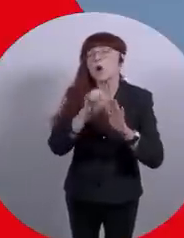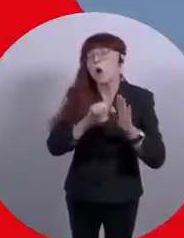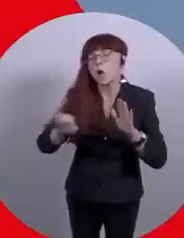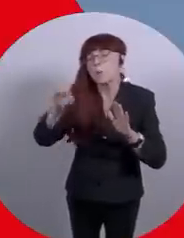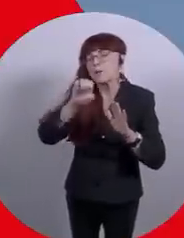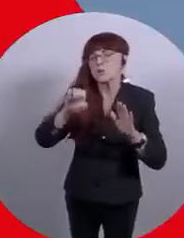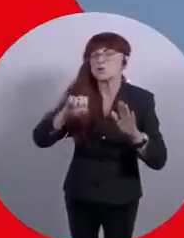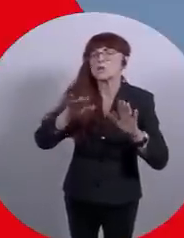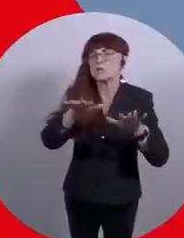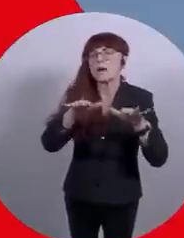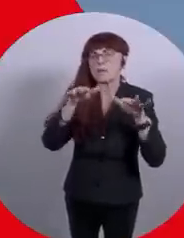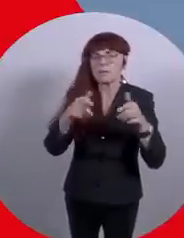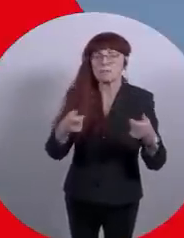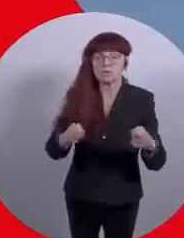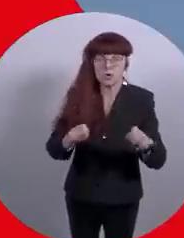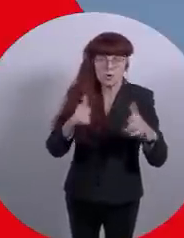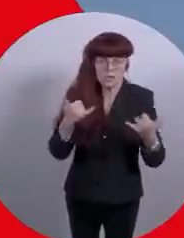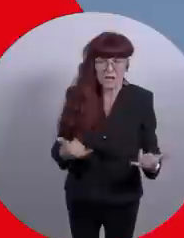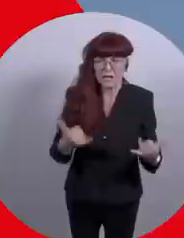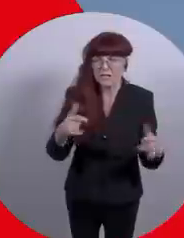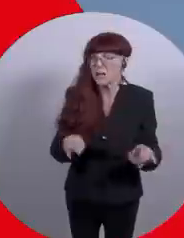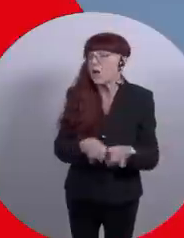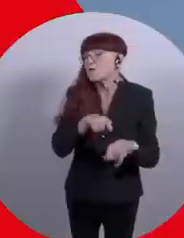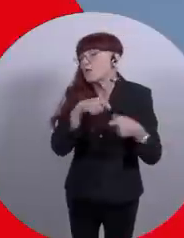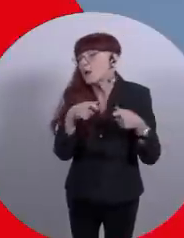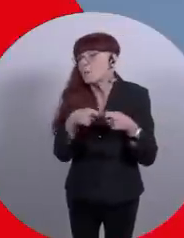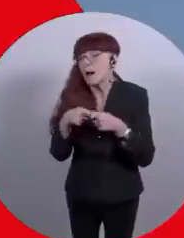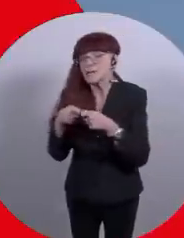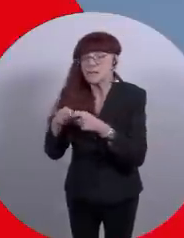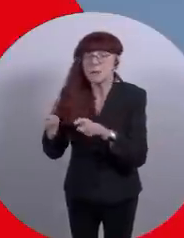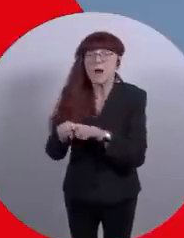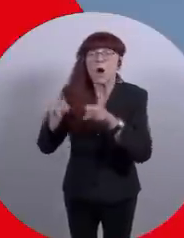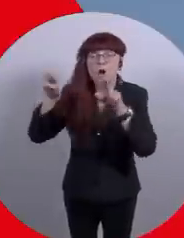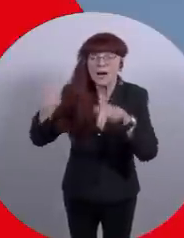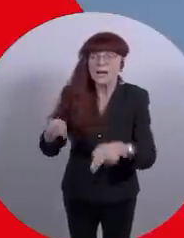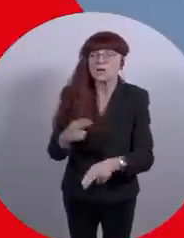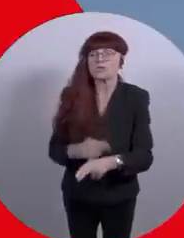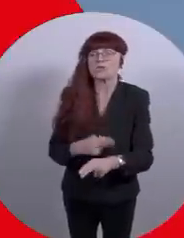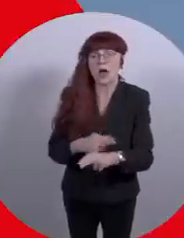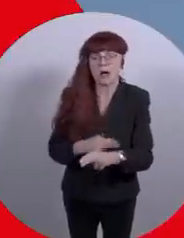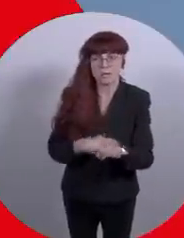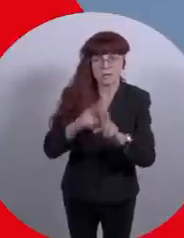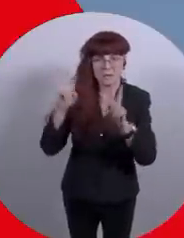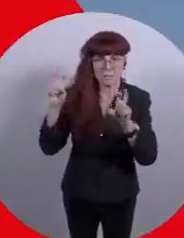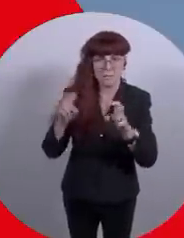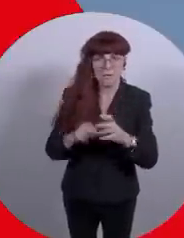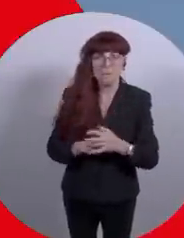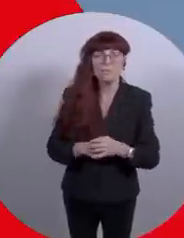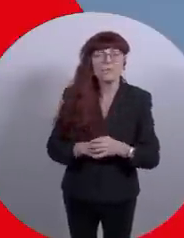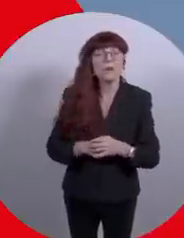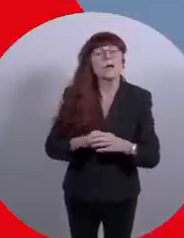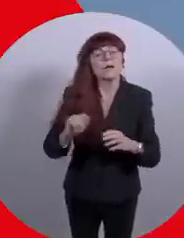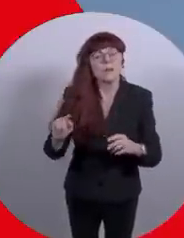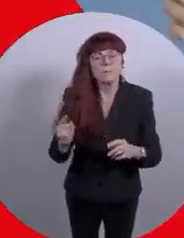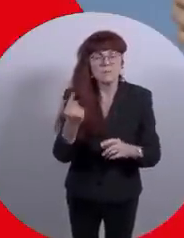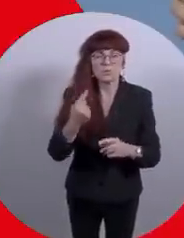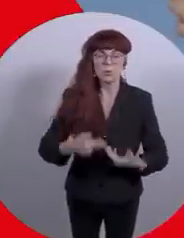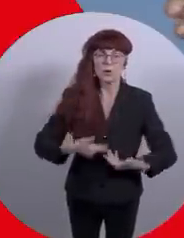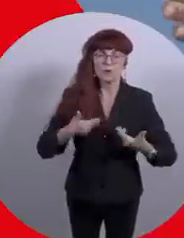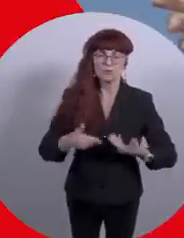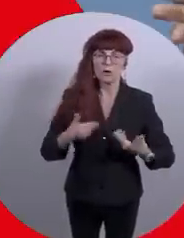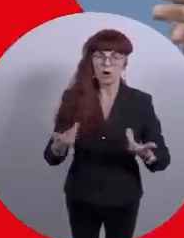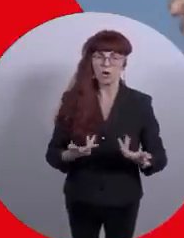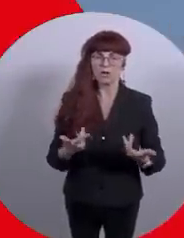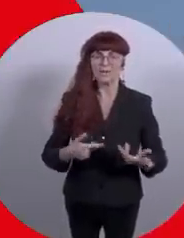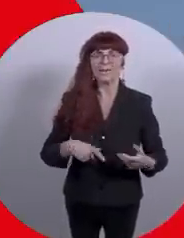genauso wie auch die Frage der Rechtsstaatlichkeit und deswegen freut es mich auch weil gerade jene genossen und Genossen von unseren